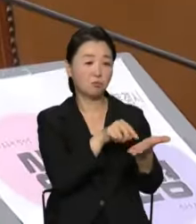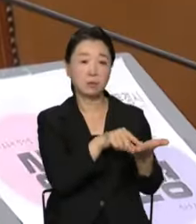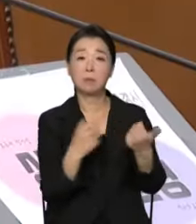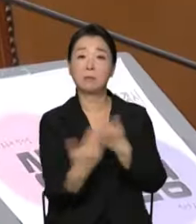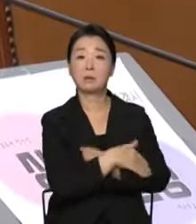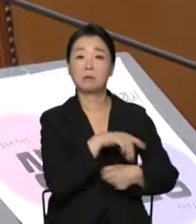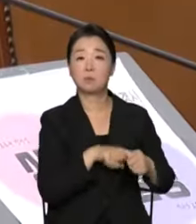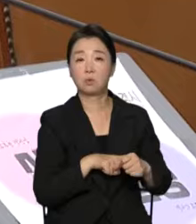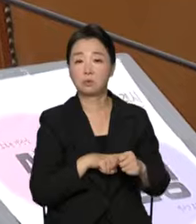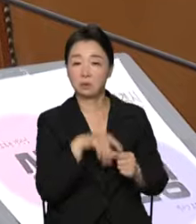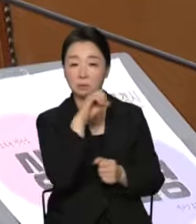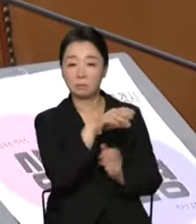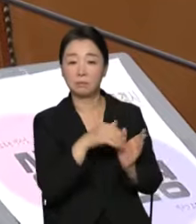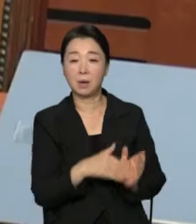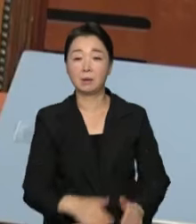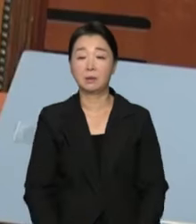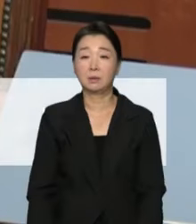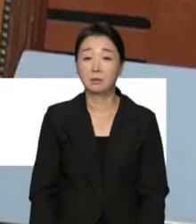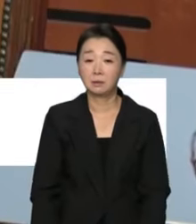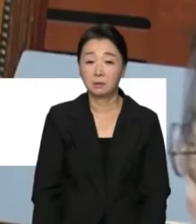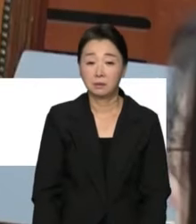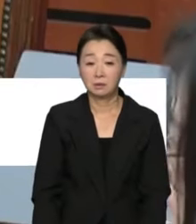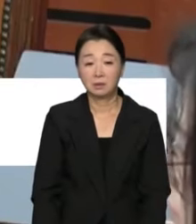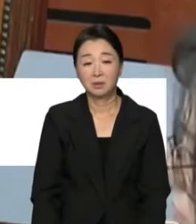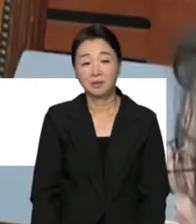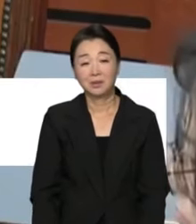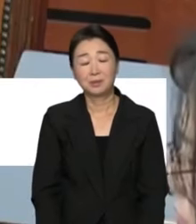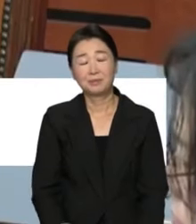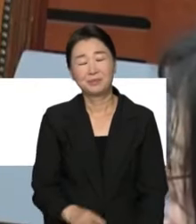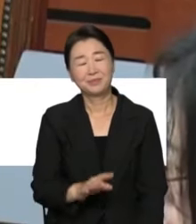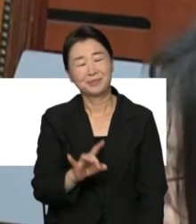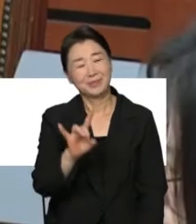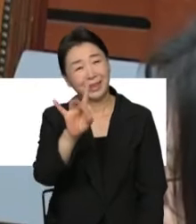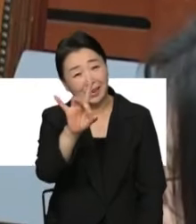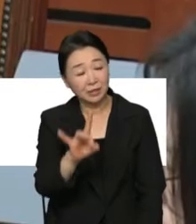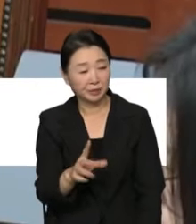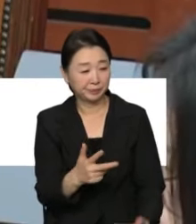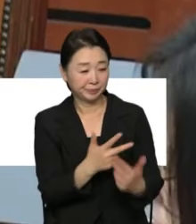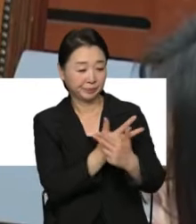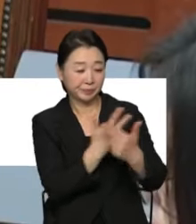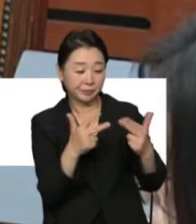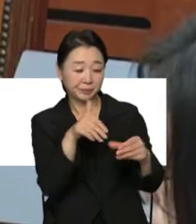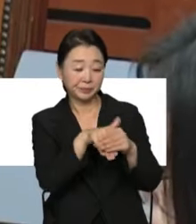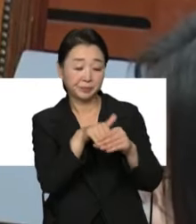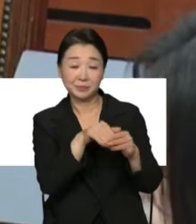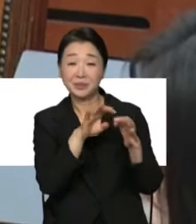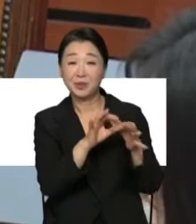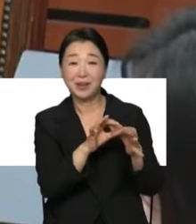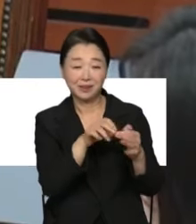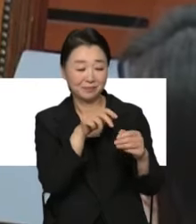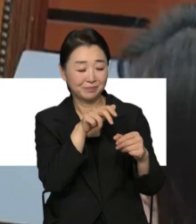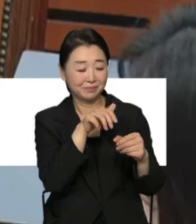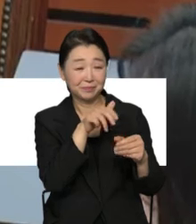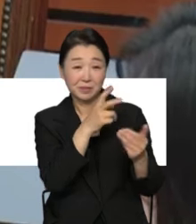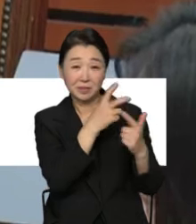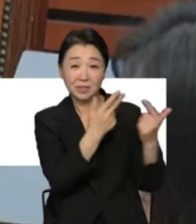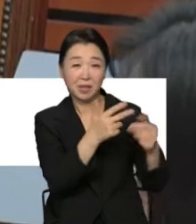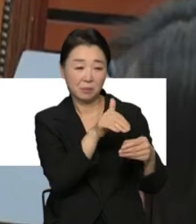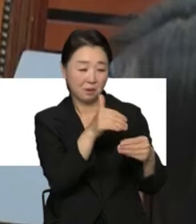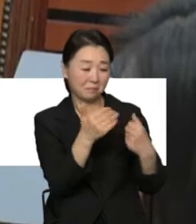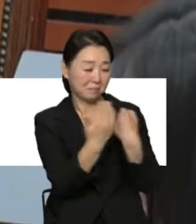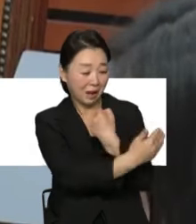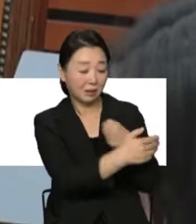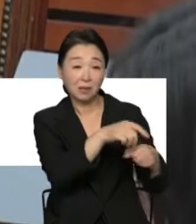위한 거라고 주장했습니다. 오로지 이재명 선고에 맞춰서 이재명을 방탄하기 위해서